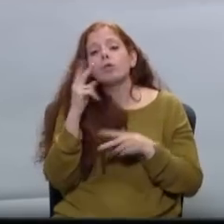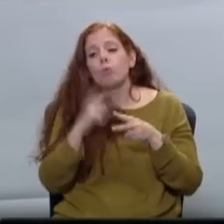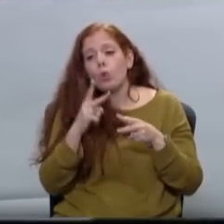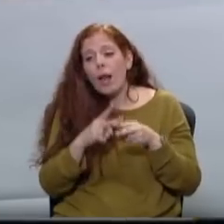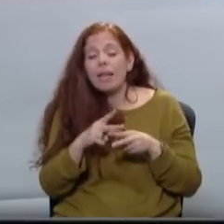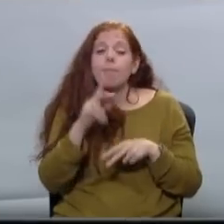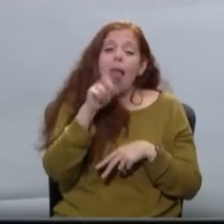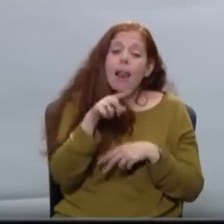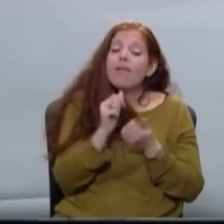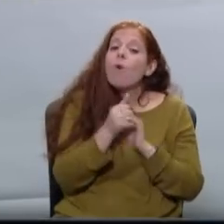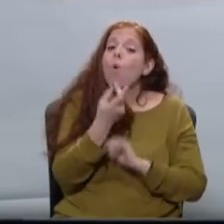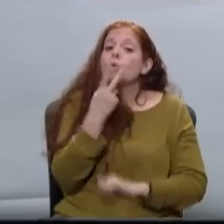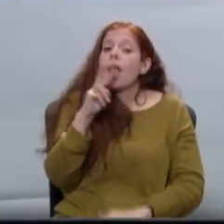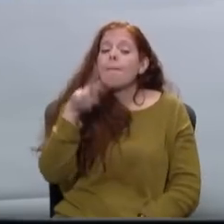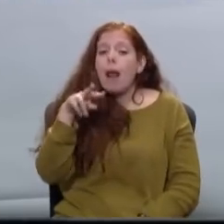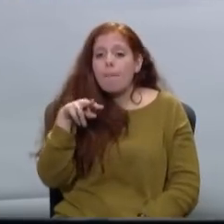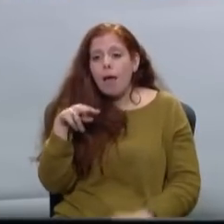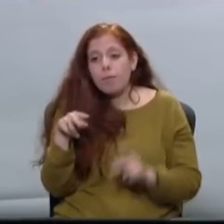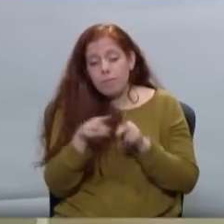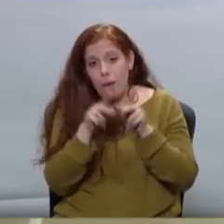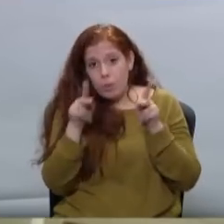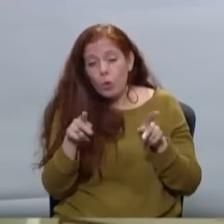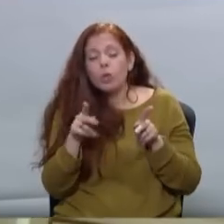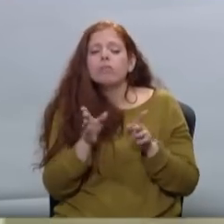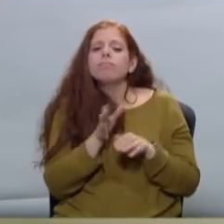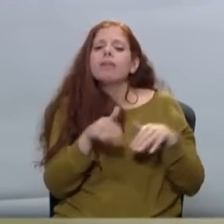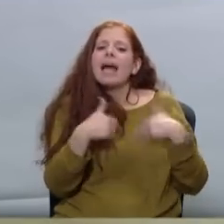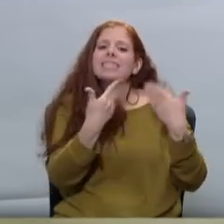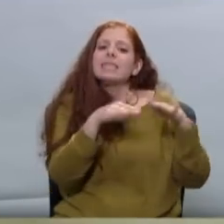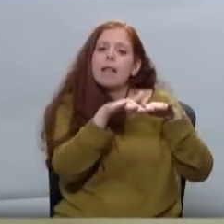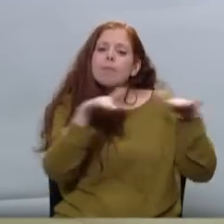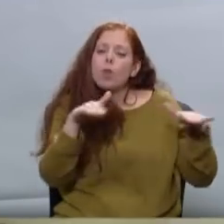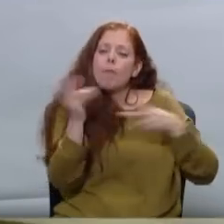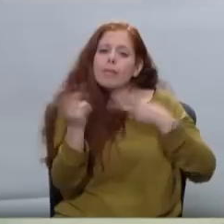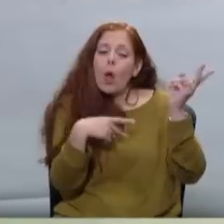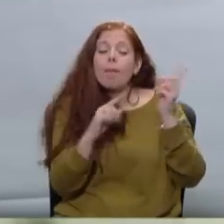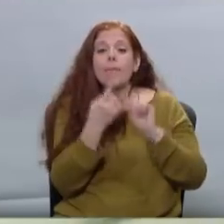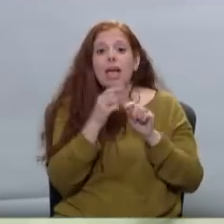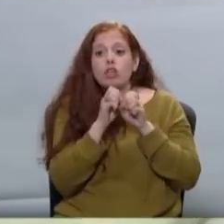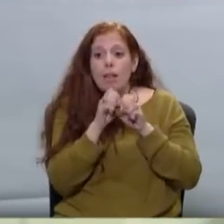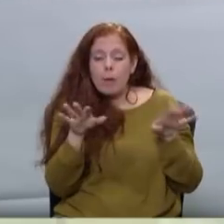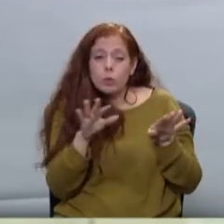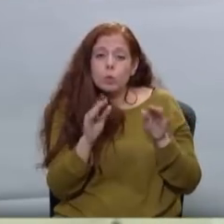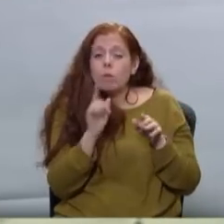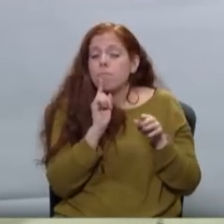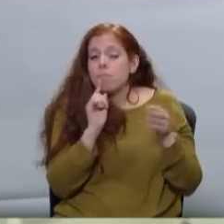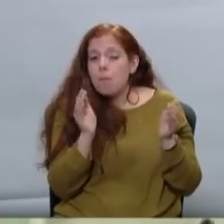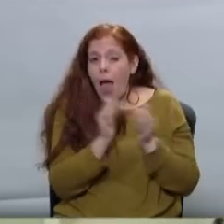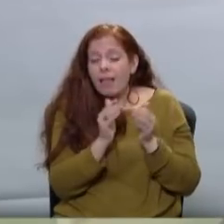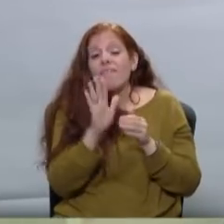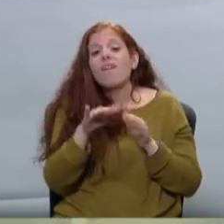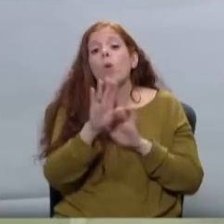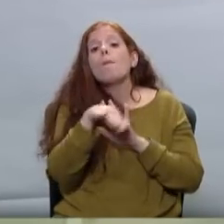יותר מ-2,000 בפתרונות, הקצאת מיטות בבתי חולים במקרה של התפרצות מצומצמת, ואפילו